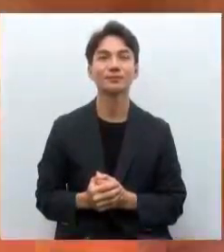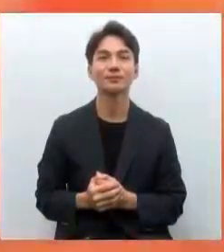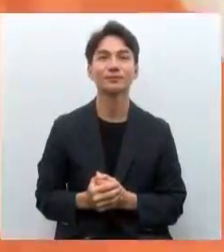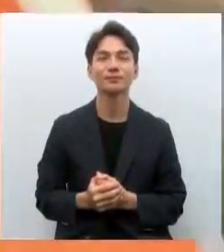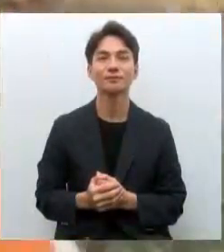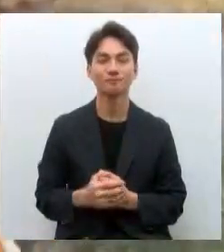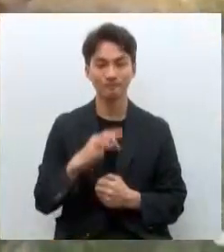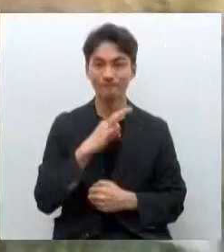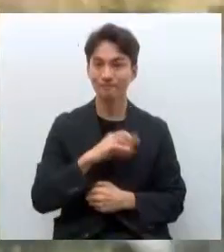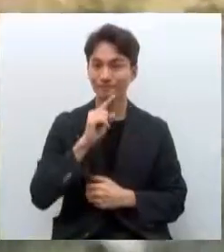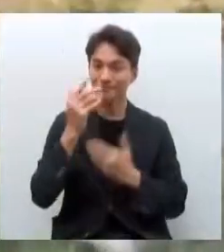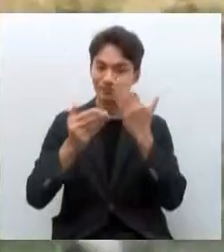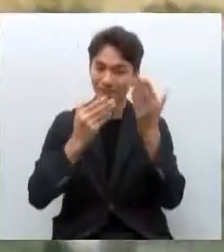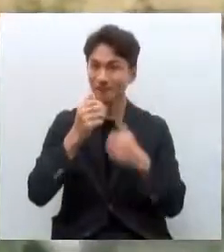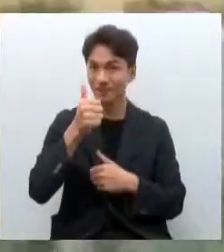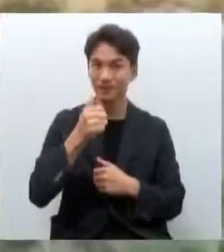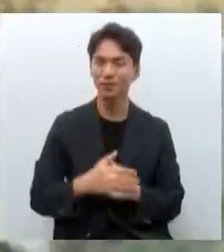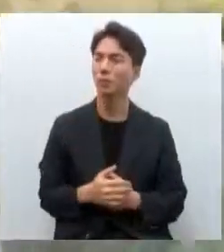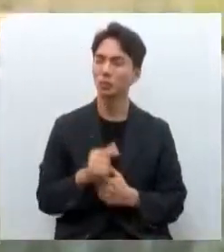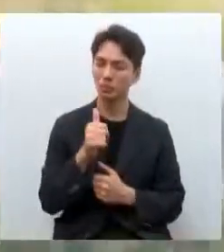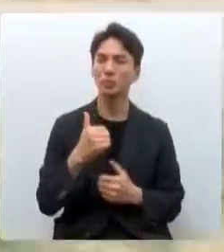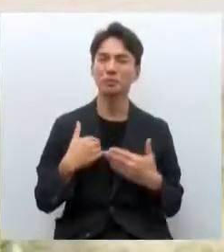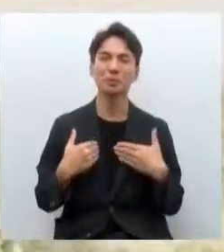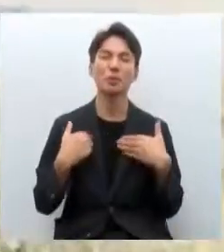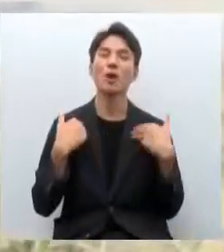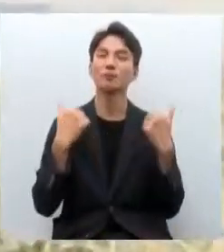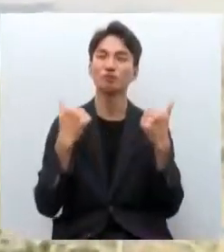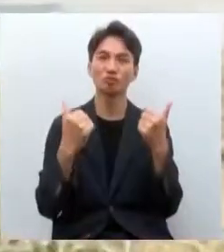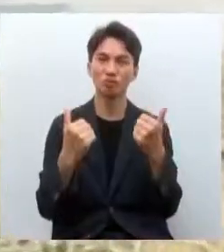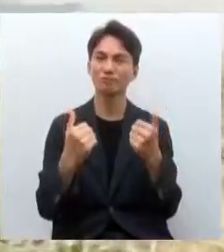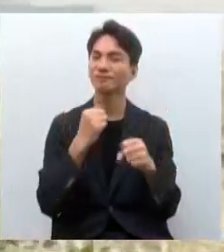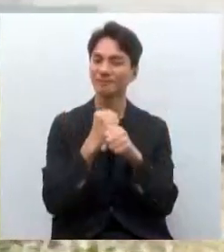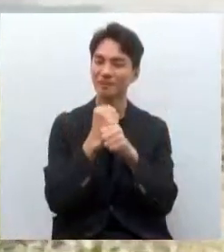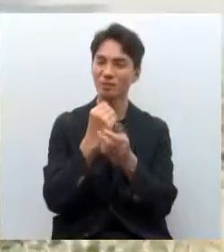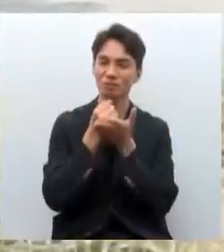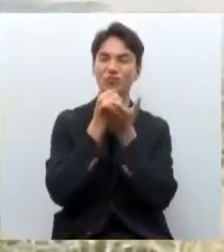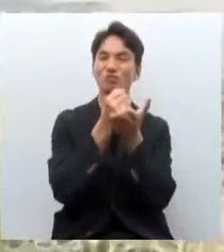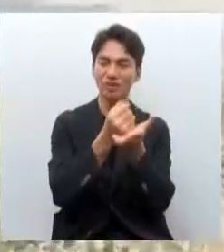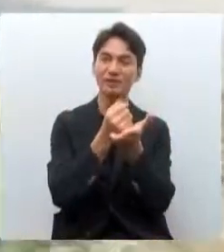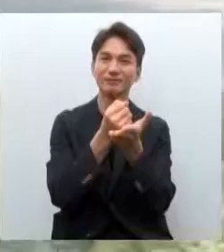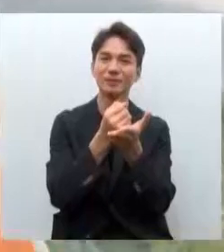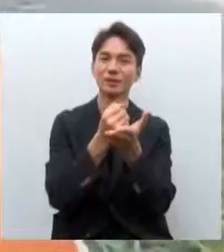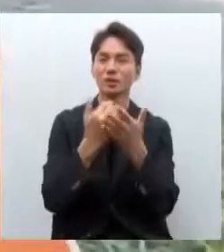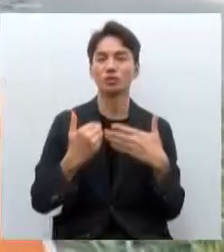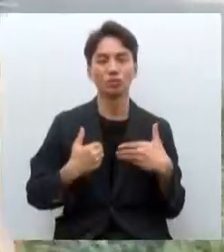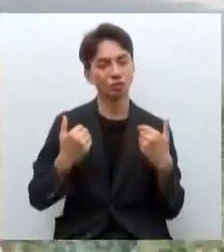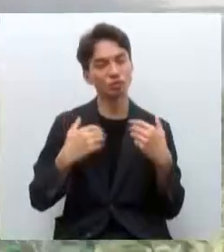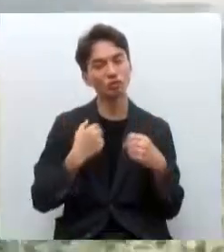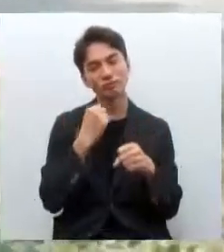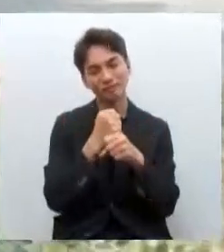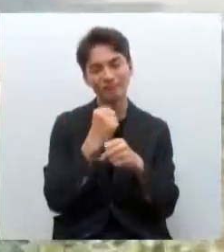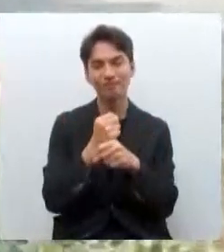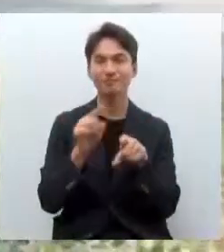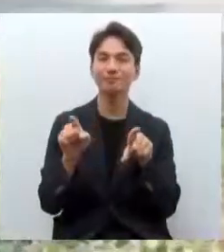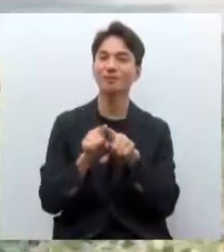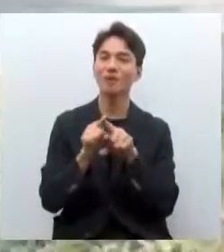รู้สึกยังไงกับกิจกรรมนี้บ้างครับ ก็มีความสุขครับที่ได้มาทำครับแล้วก็มีรู้สึกสนุกในการทำแล้วก็ได้มาร่วม